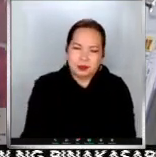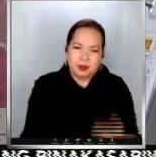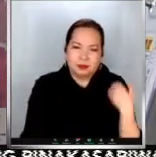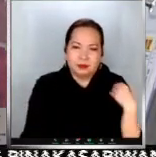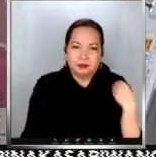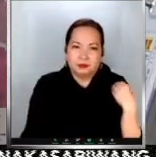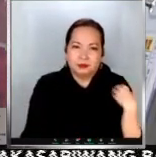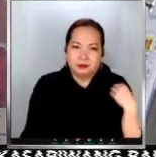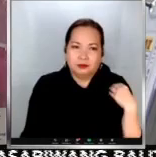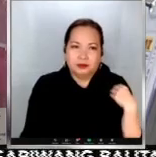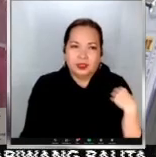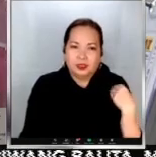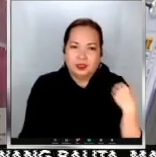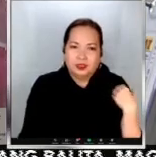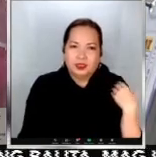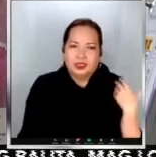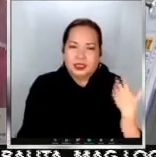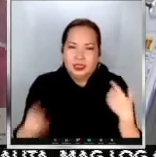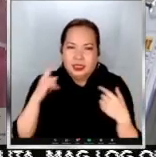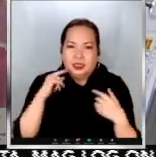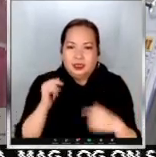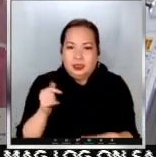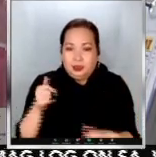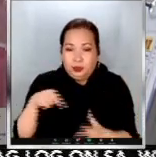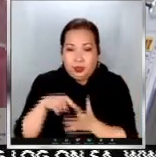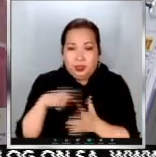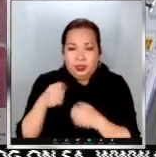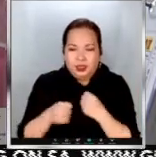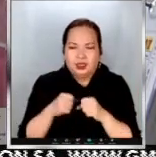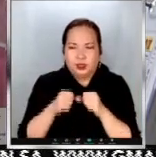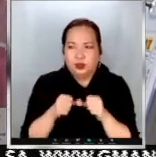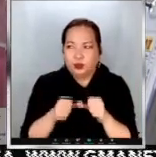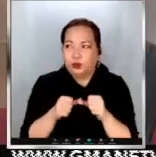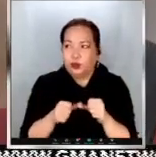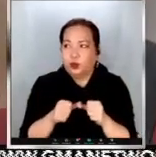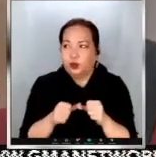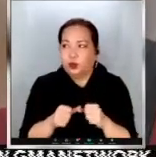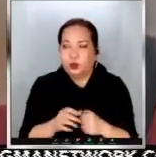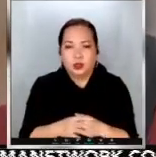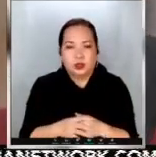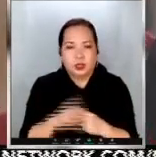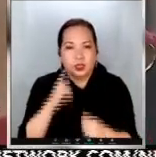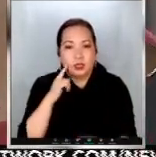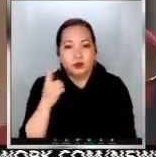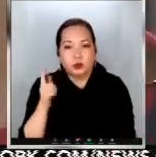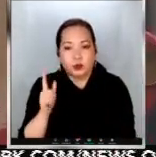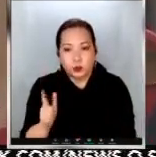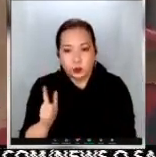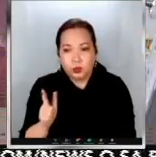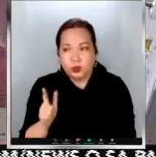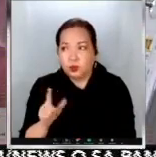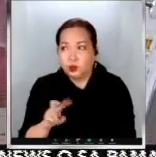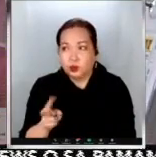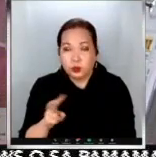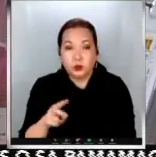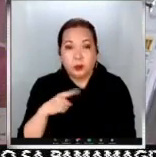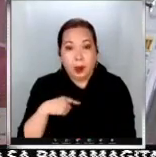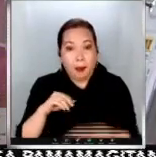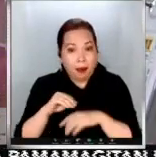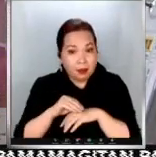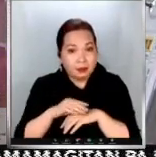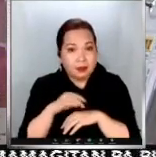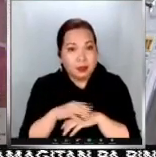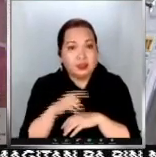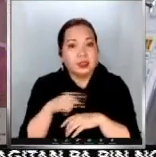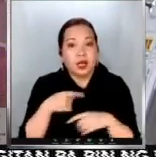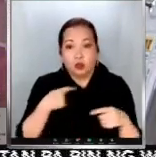mawawala na po siya itong panahon ng Metal Ox. Chances po tumagal po siya ng 2022. Pero kung pinakapayo ko po is dapat kokontrolin po natin